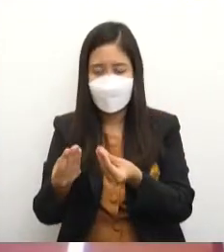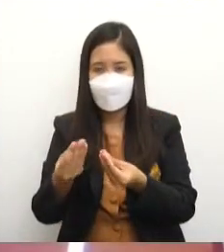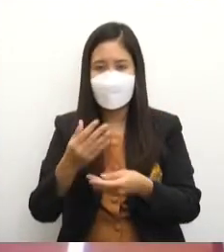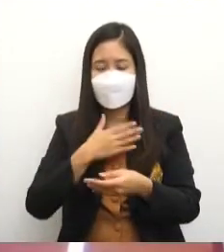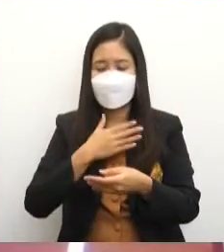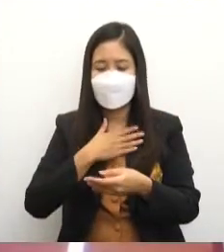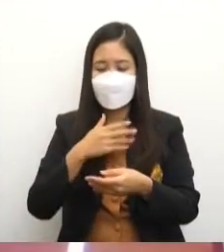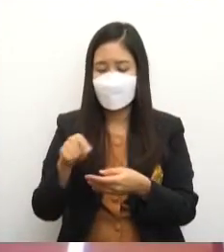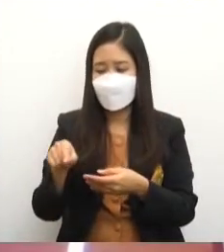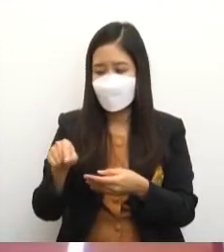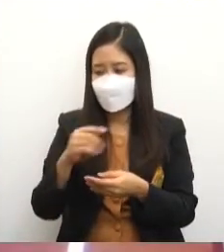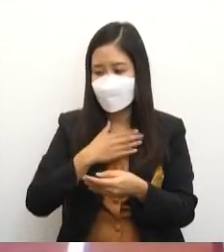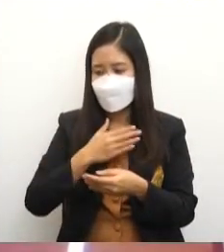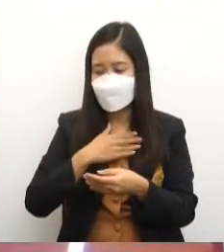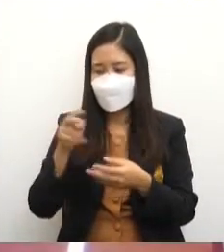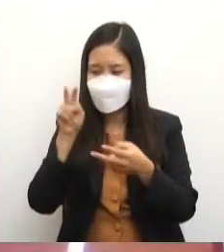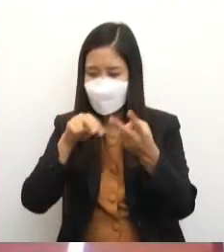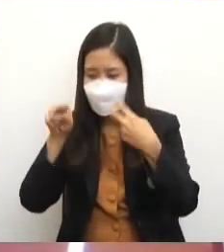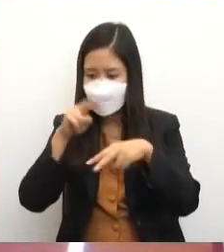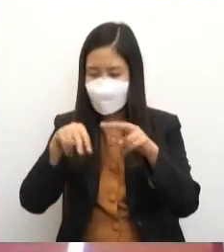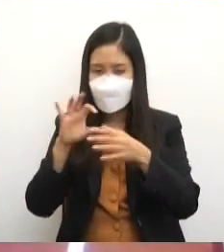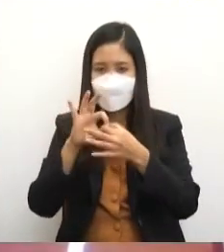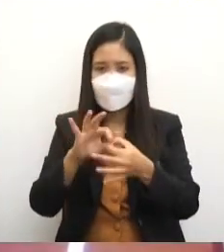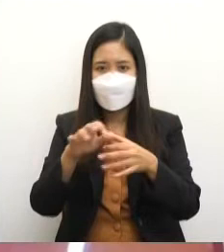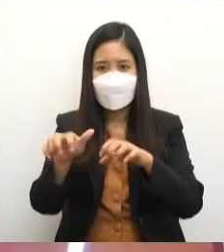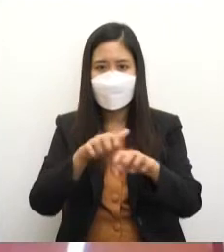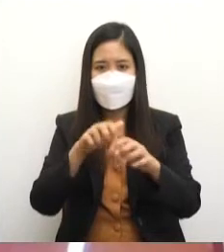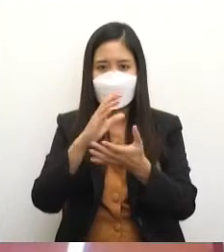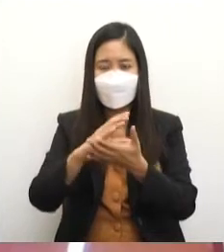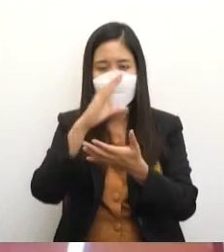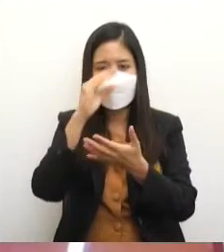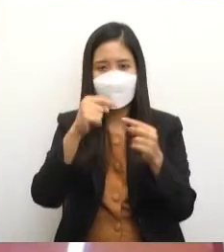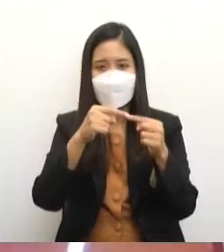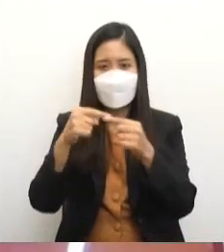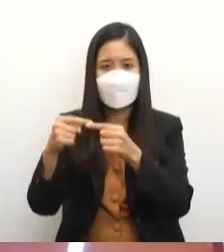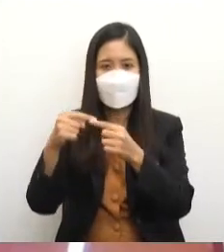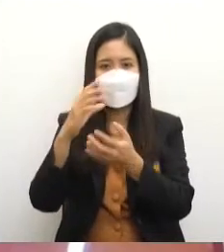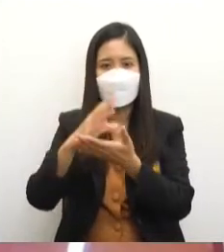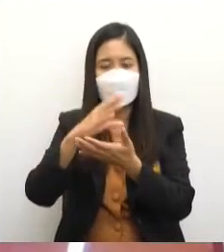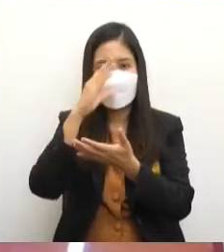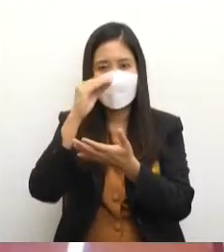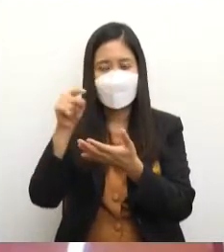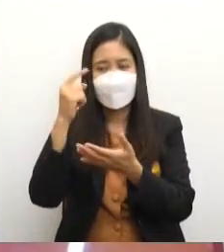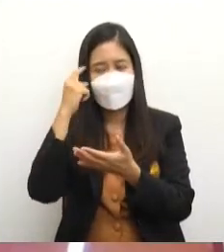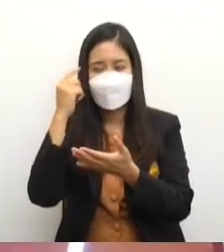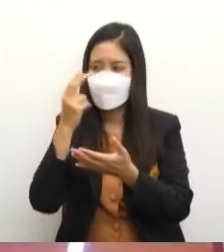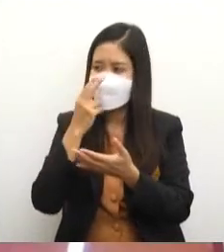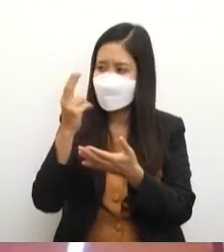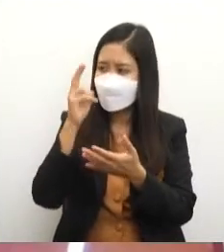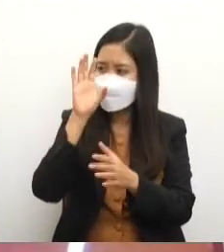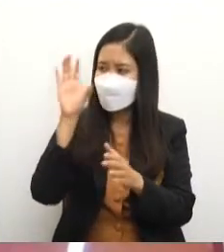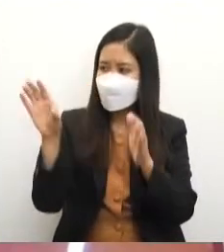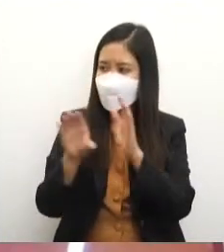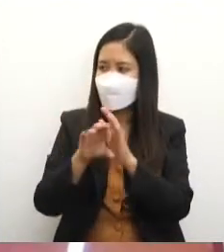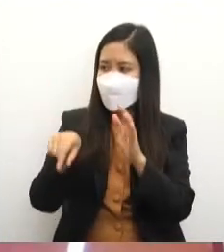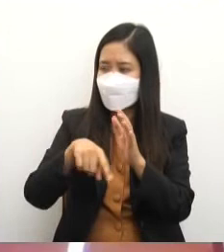ฐานะของเป็นผู้ดูแลเรื่องการจัดการเรียนรู้เรื่องหลักสูตรการเรียนรู้อาจารย์มองเห็นภาพตรงนี้แล้วมีข้อสรุปหรือ